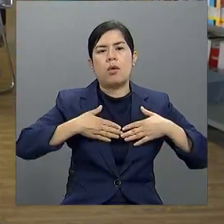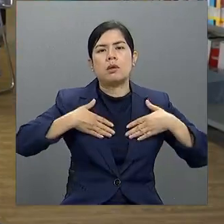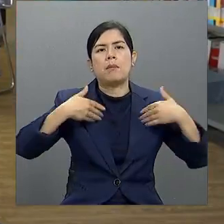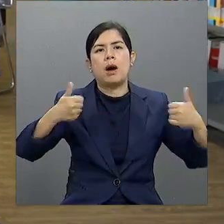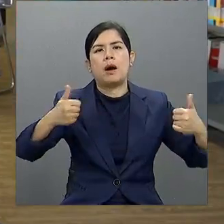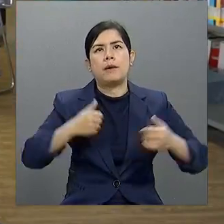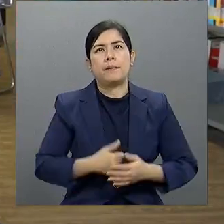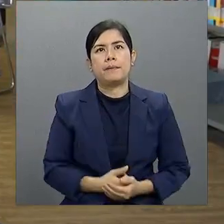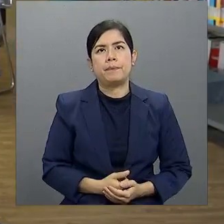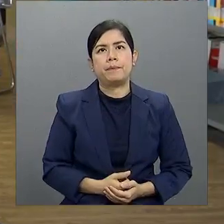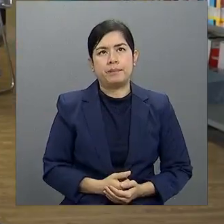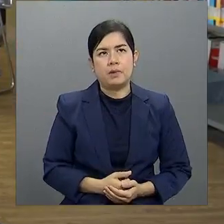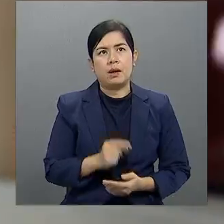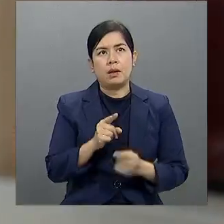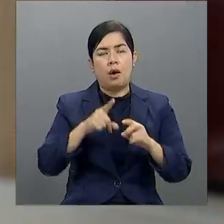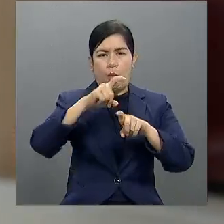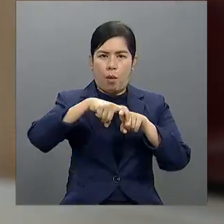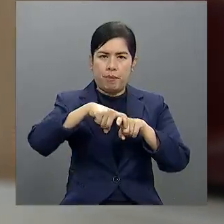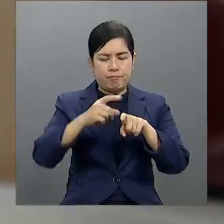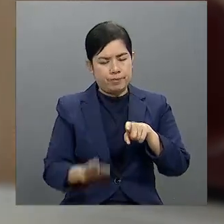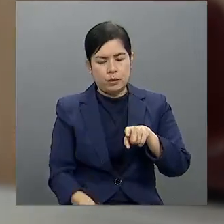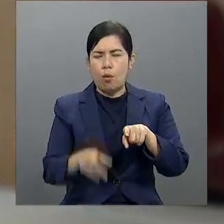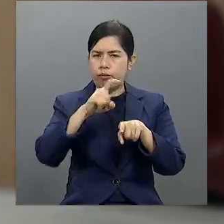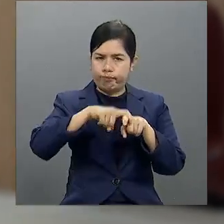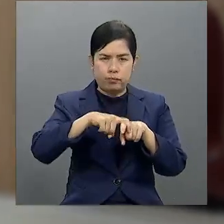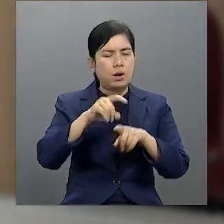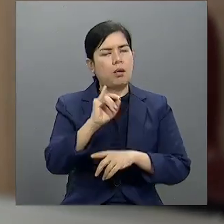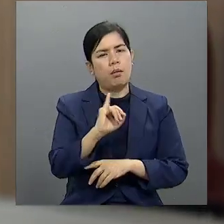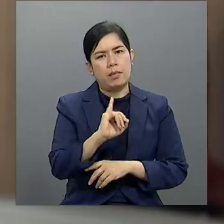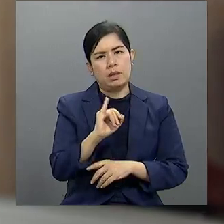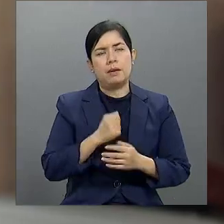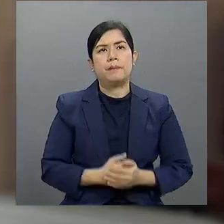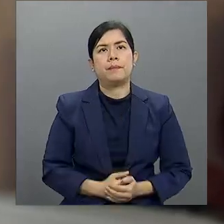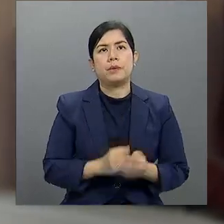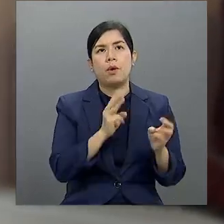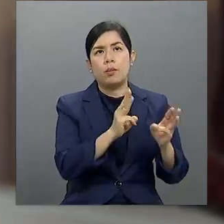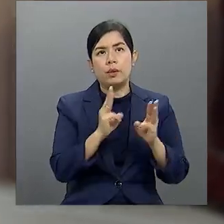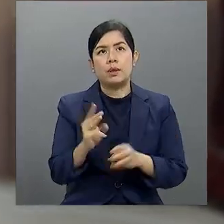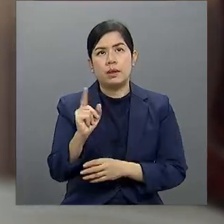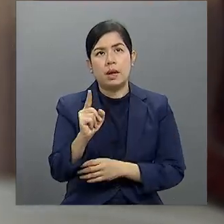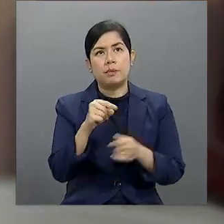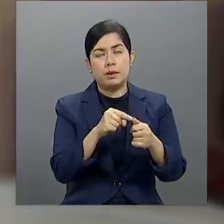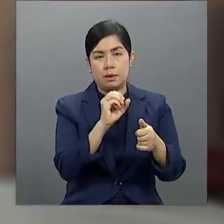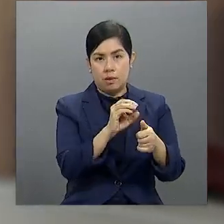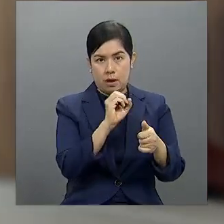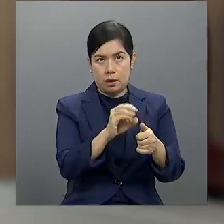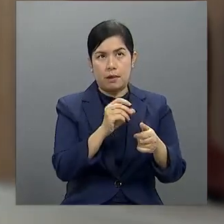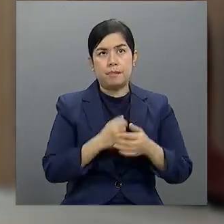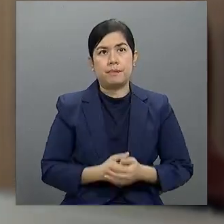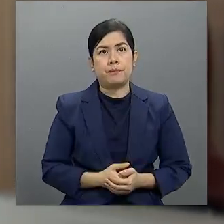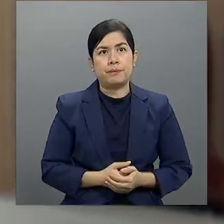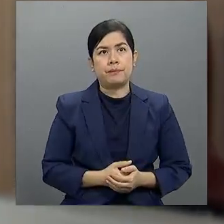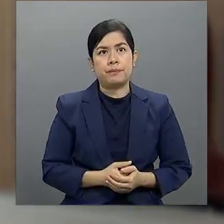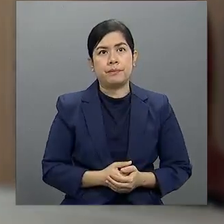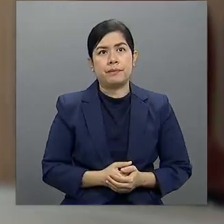แต่จริงๆไม่ดีต่อสุขภาพร่างกายของเรามีวิธีไหนที่คุณหมอจะฝากไว้ให้จำแล้วท่องง่ายๆไหมฮะ ค่ะก็ลองคิดมาเ